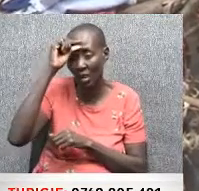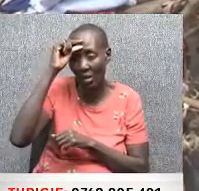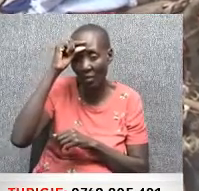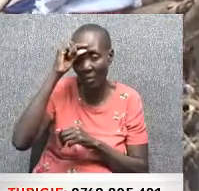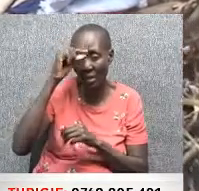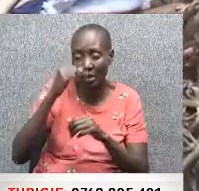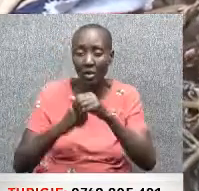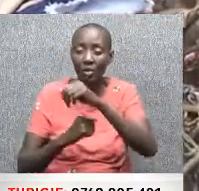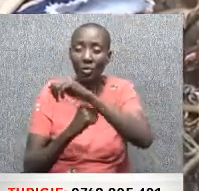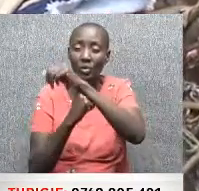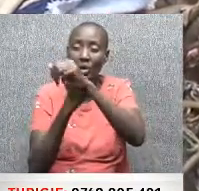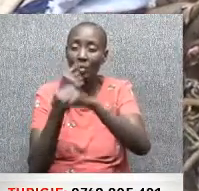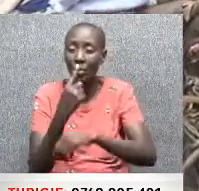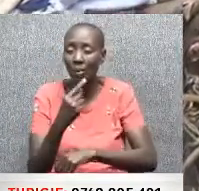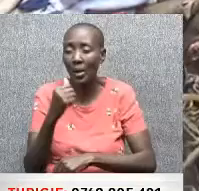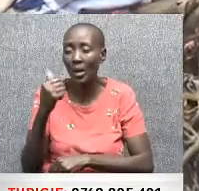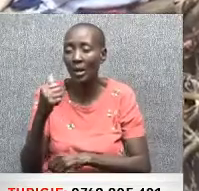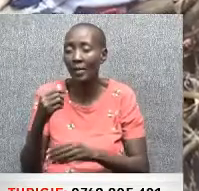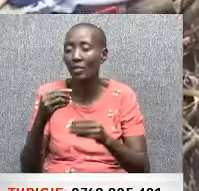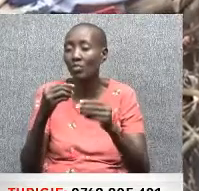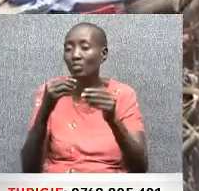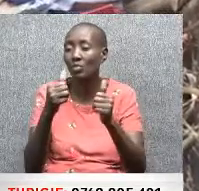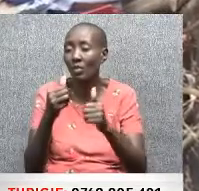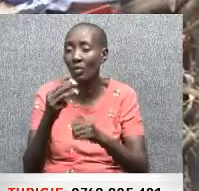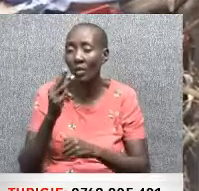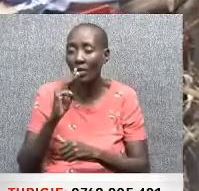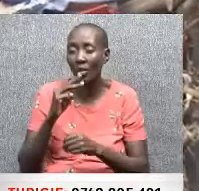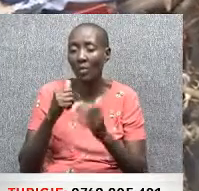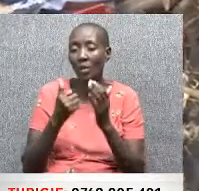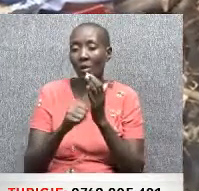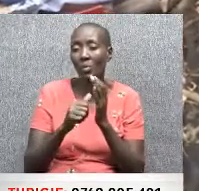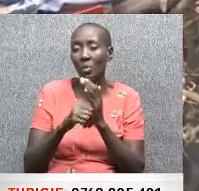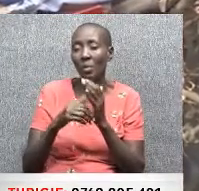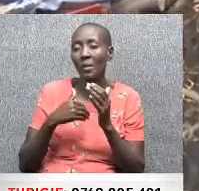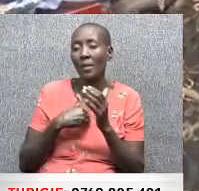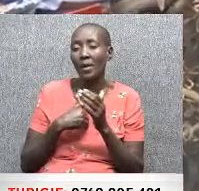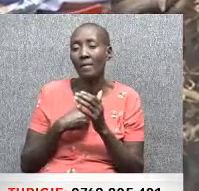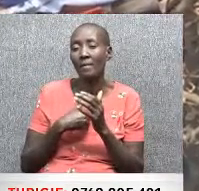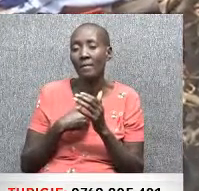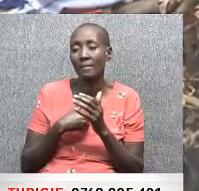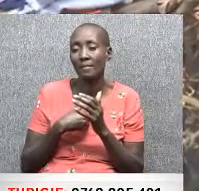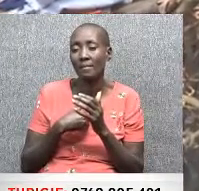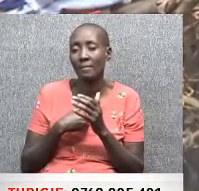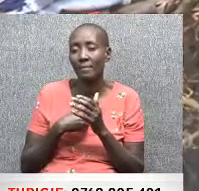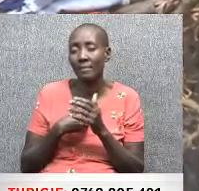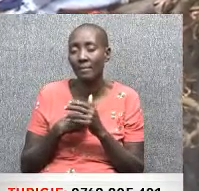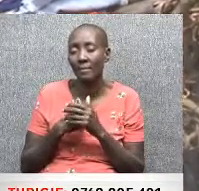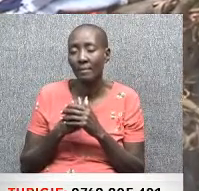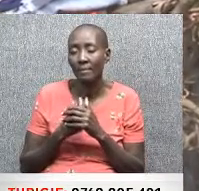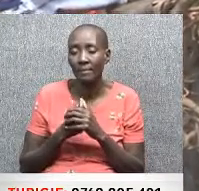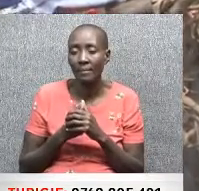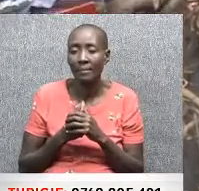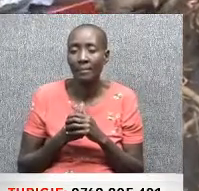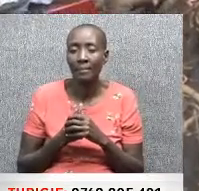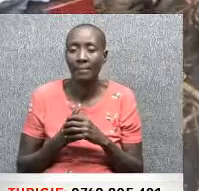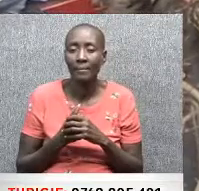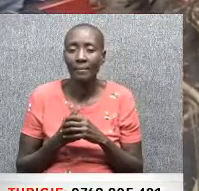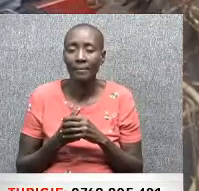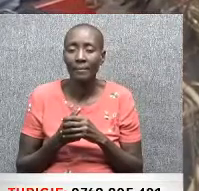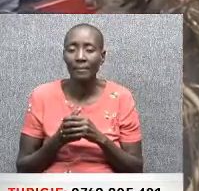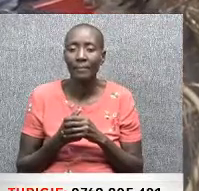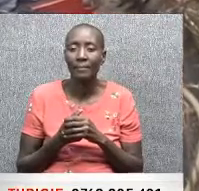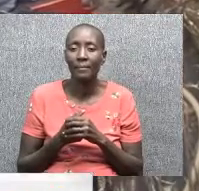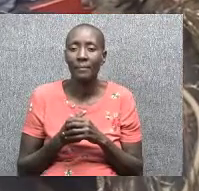kuungana mkono ili janga hili la ukosefu wa maji liweze kutiwa kikomo. Zablon, Mashari, runinga ya TV47 kutoka